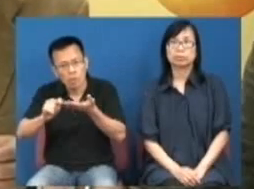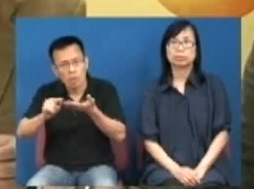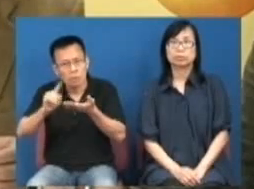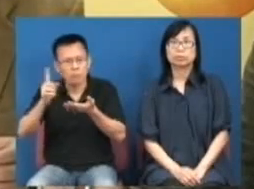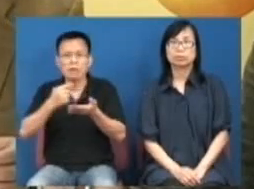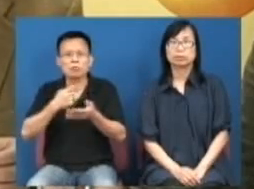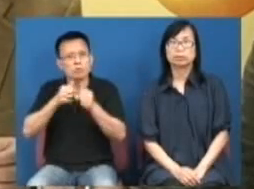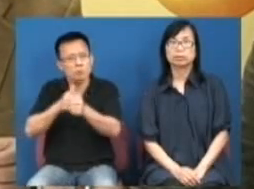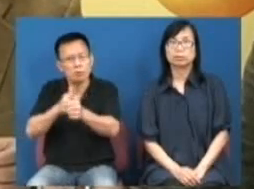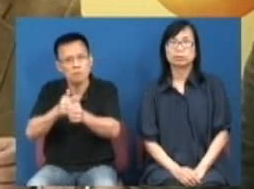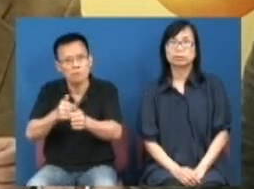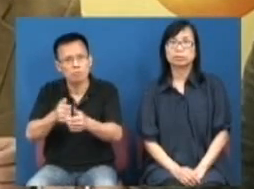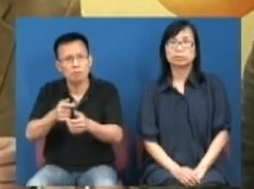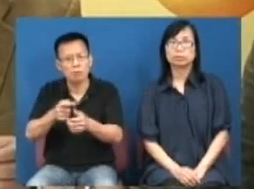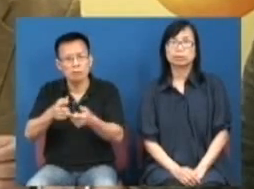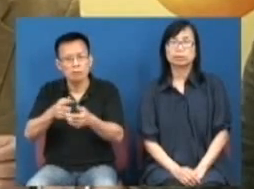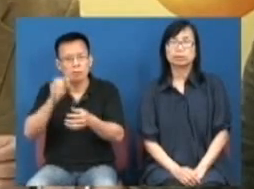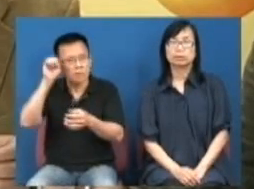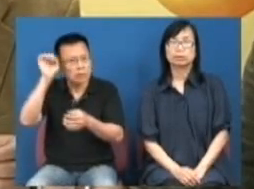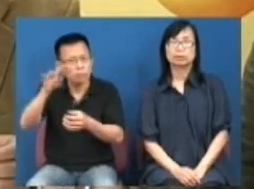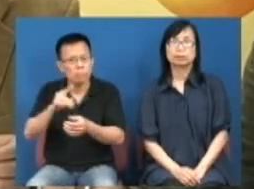呢啲咁嘅方法去做呢個諮詢